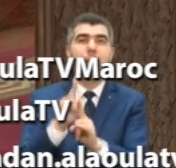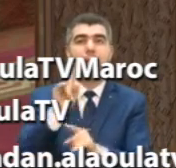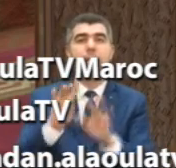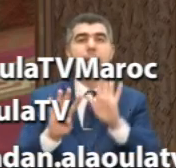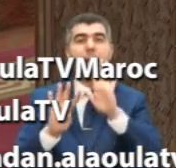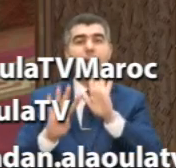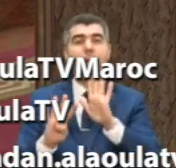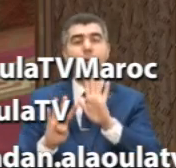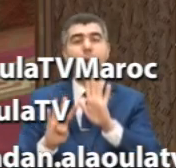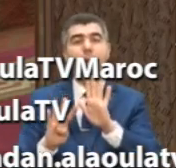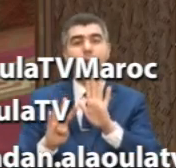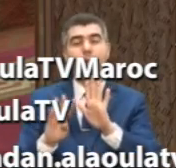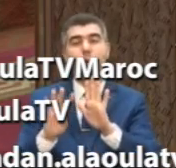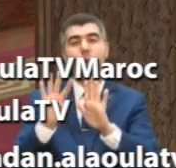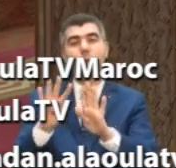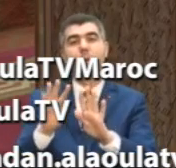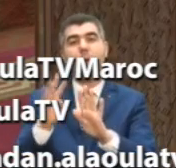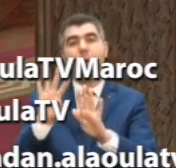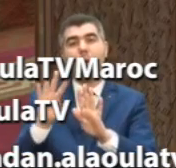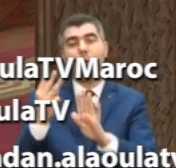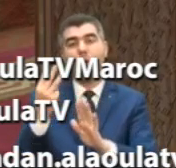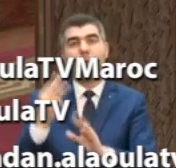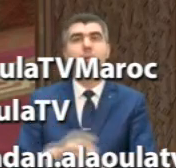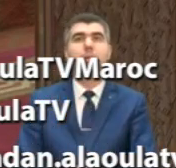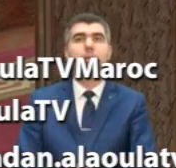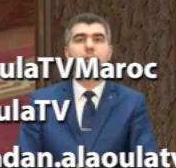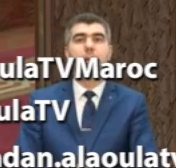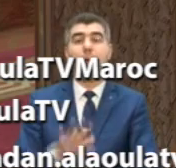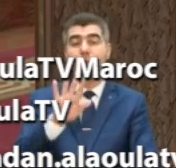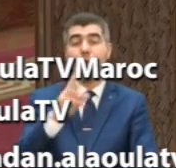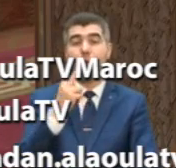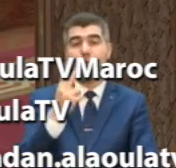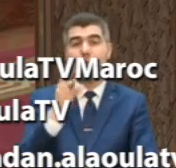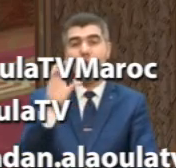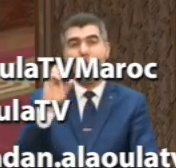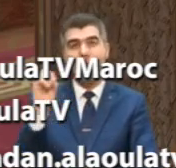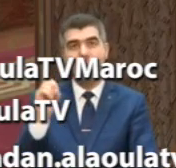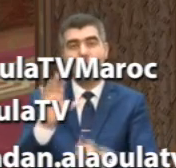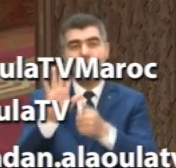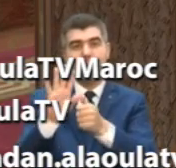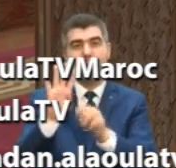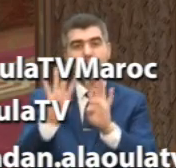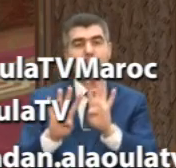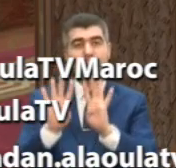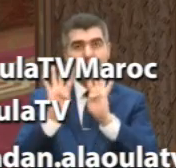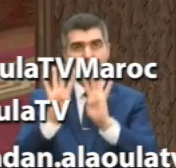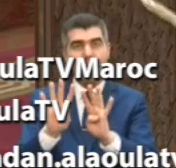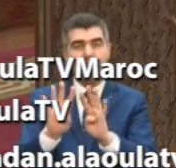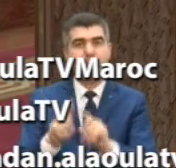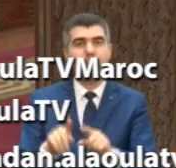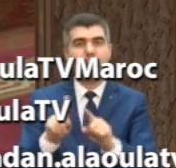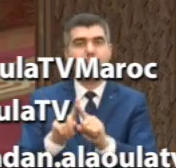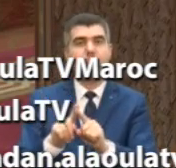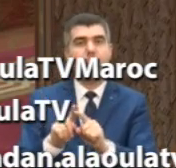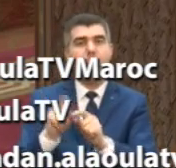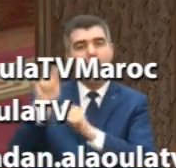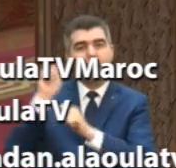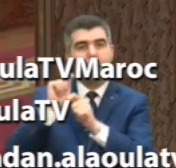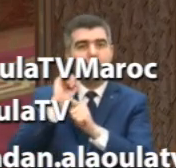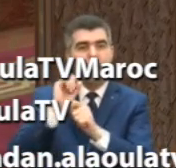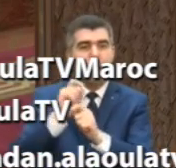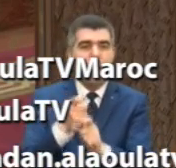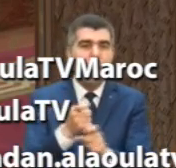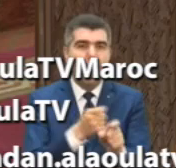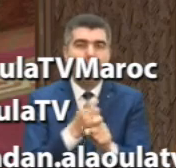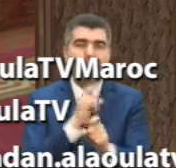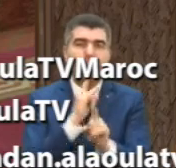19531 من التعويض الإجمالي و 25618 في معاش العطب. المجهود